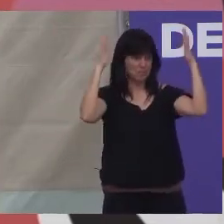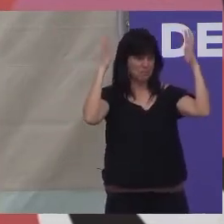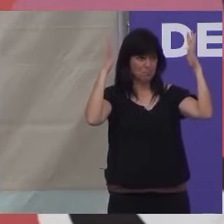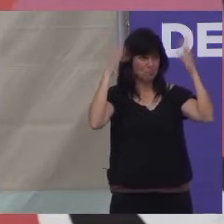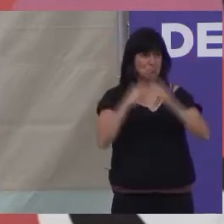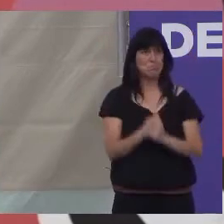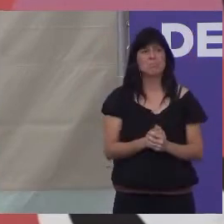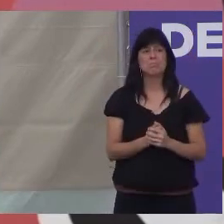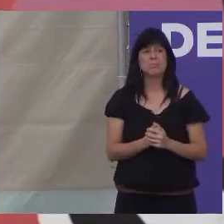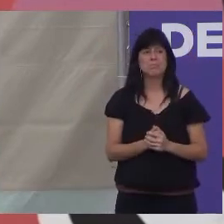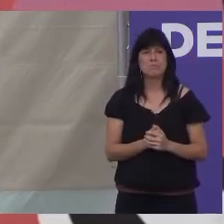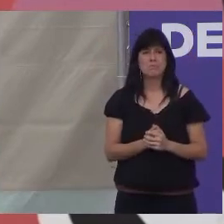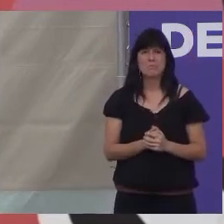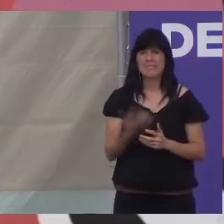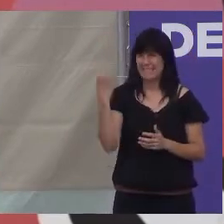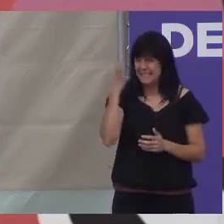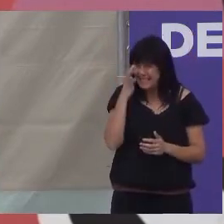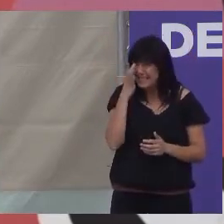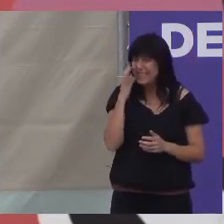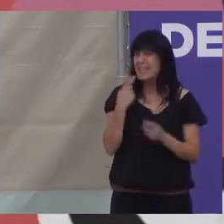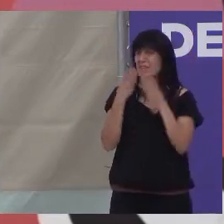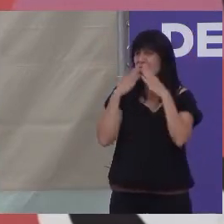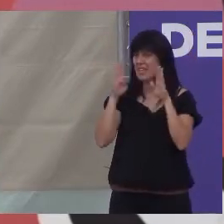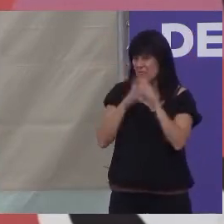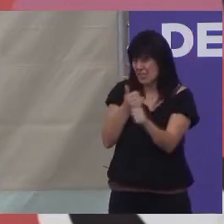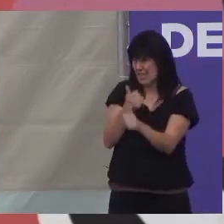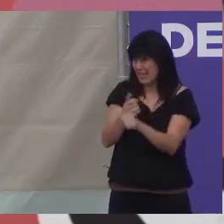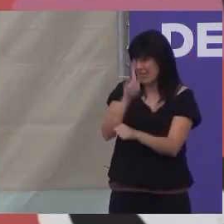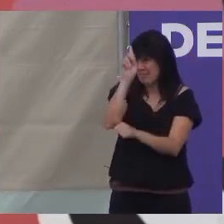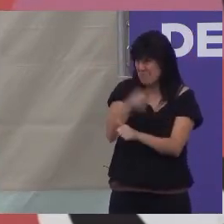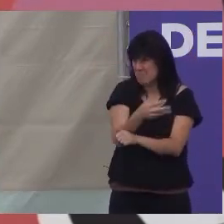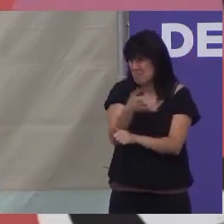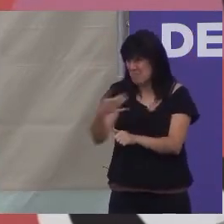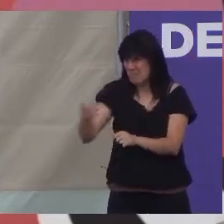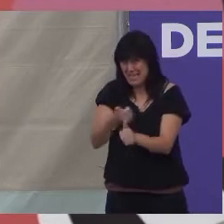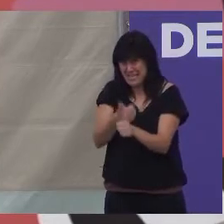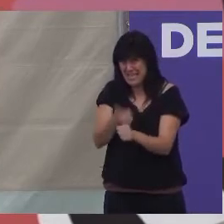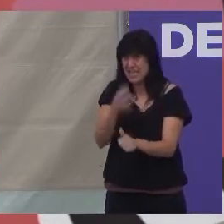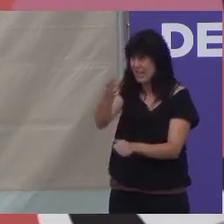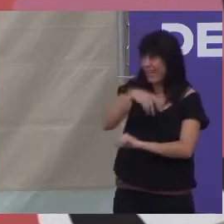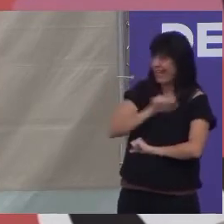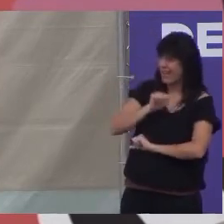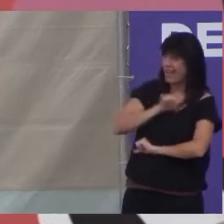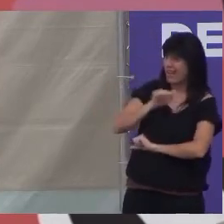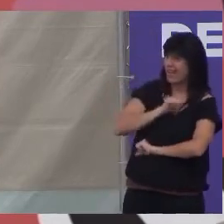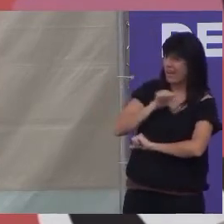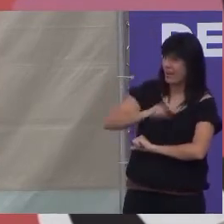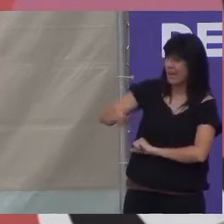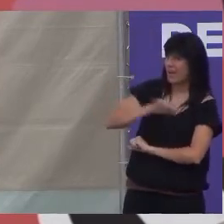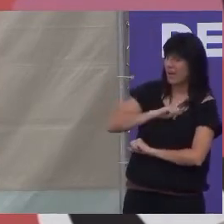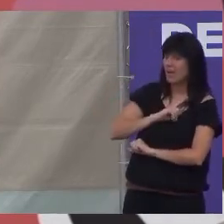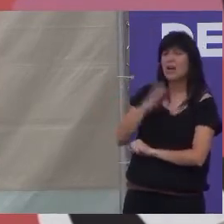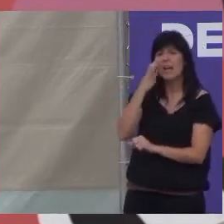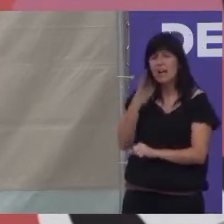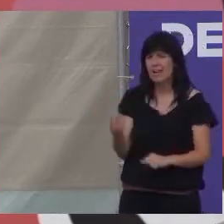Malgrat tindre prop de 1.000 seguidors en Facebook que estan esperant-nos y que cada vegada em